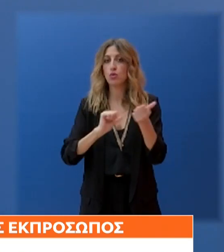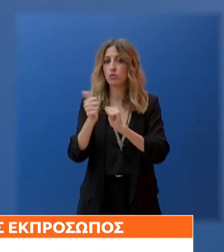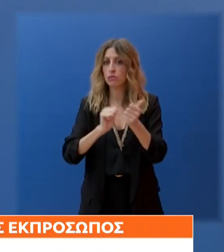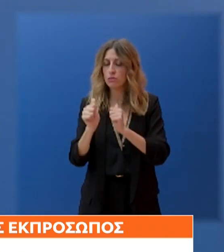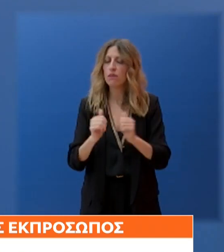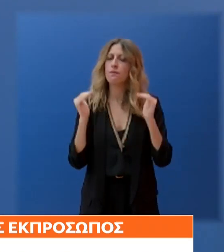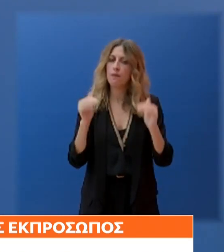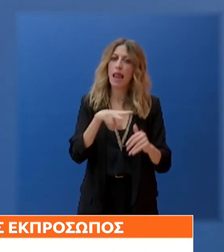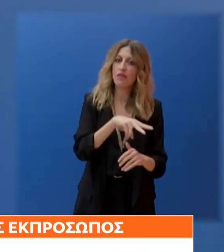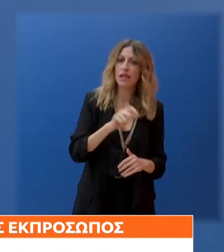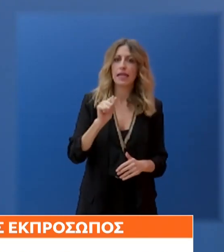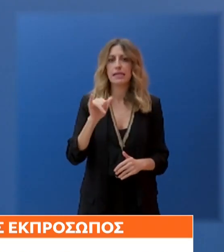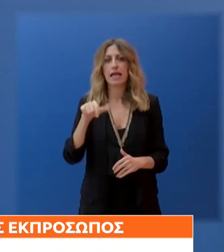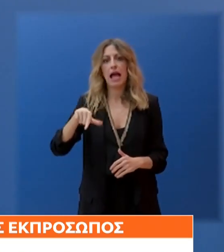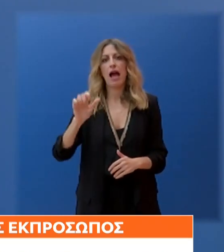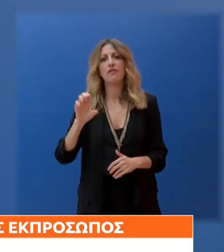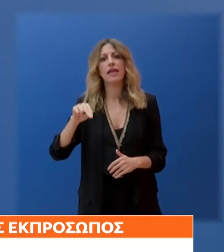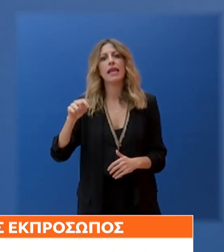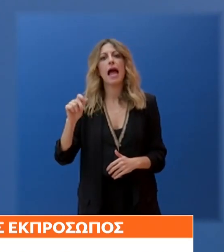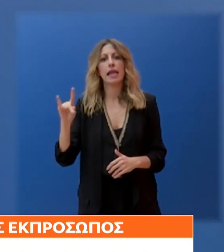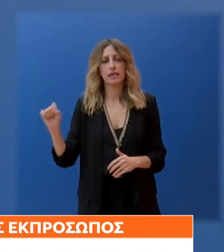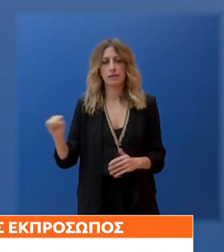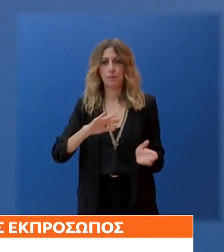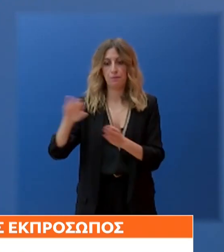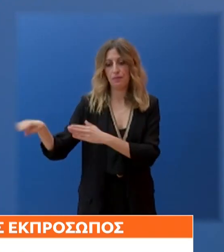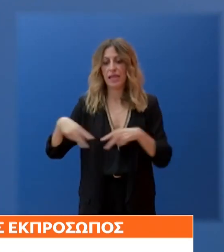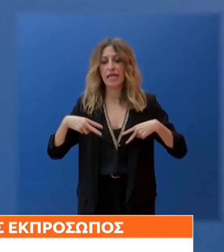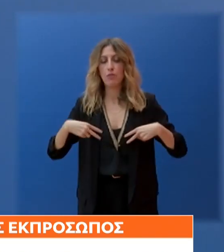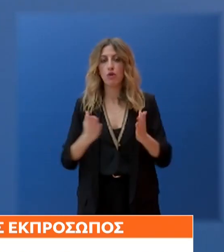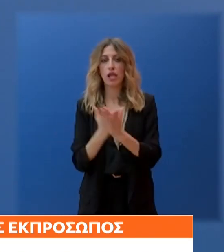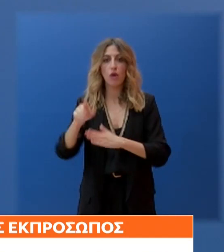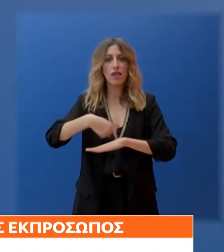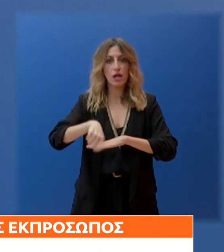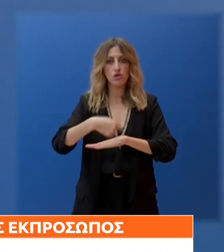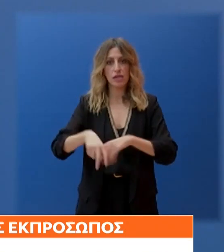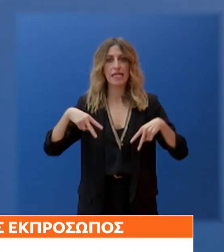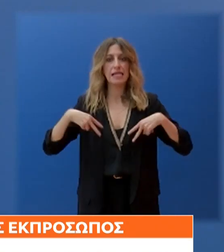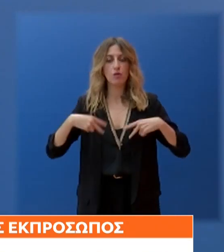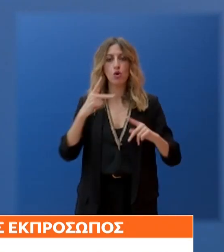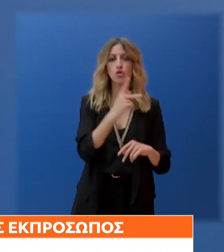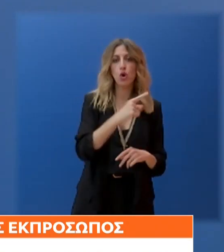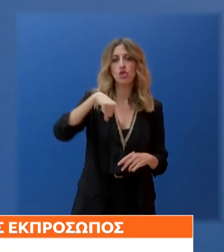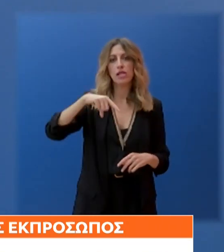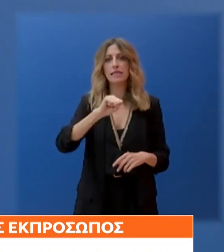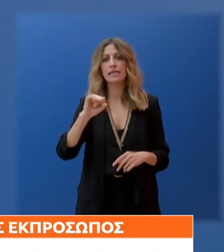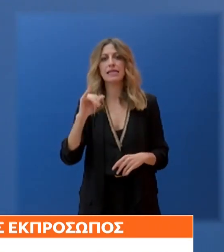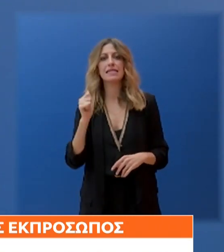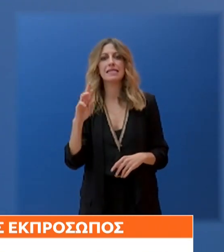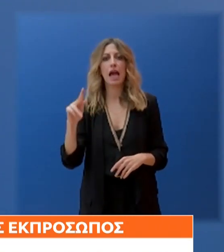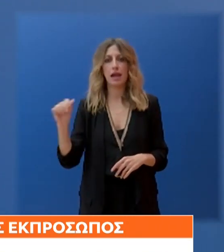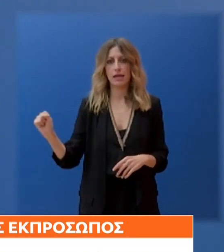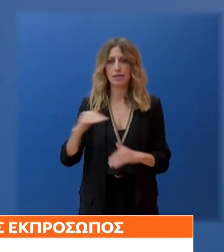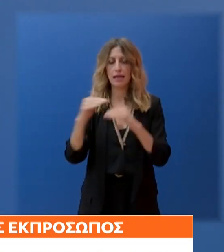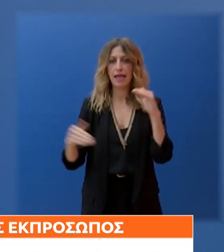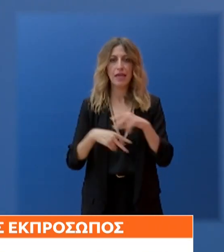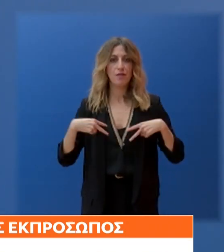Λευτέρης Αυγενάκης. Υπουργείο Δικαιοσύνης. Υπουργός Κώστας Τσιάρας. Υφυπουργός Αρμόδιος για